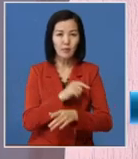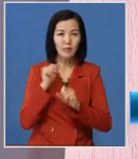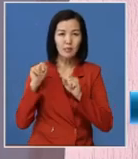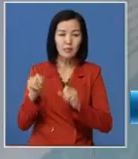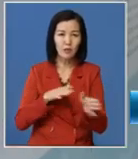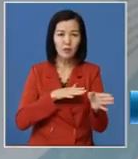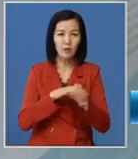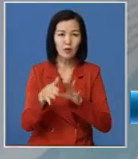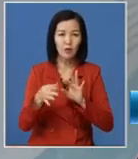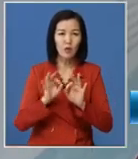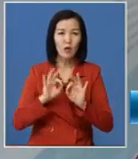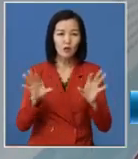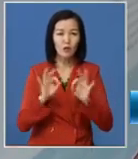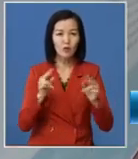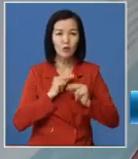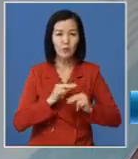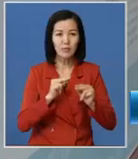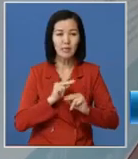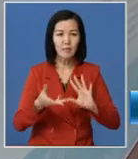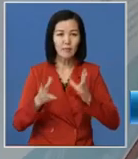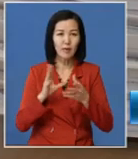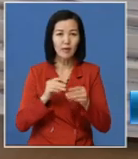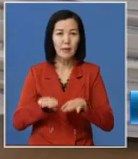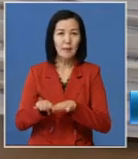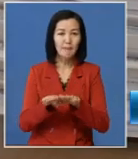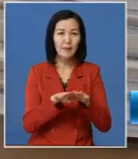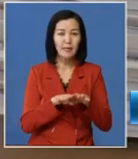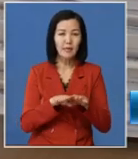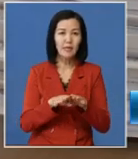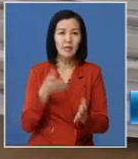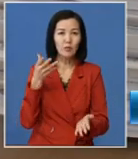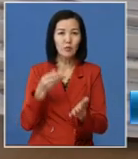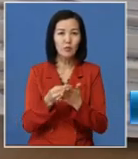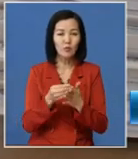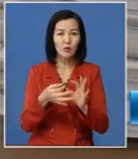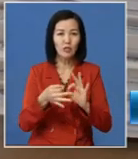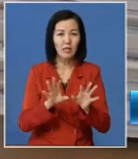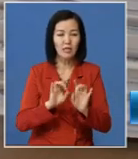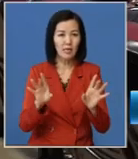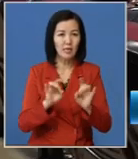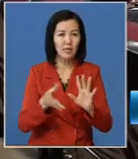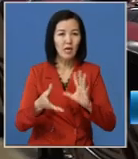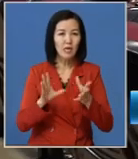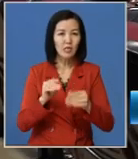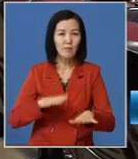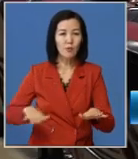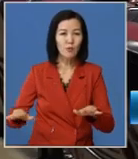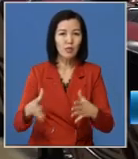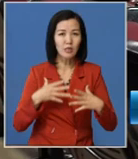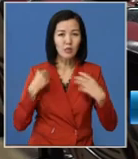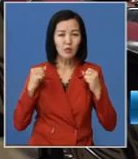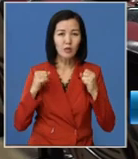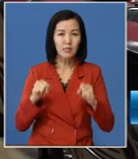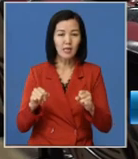іске асырудағы түсіндіру жұмыстарының барысы бағамдалып, бірыңғай жиынтық төлем туралы жан-жақты айтылды. Жалпы өңірде денсаулық